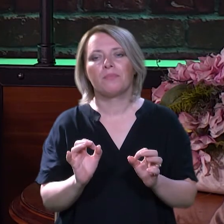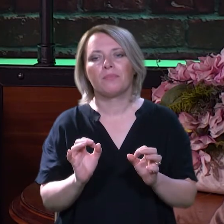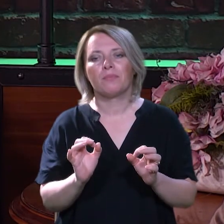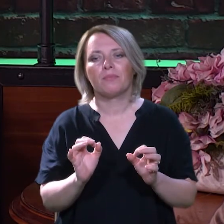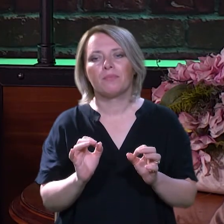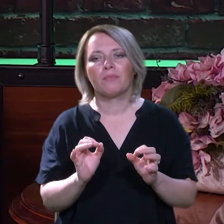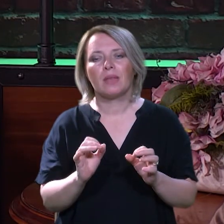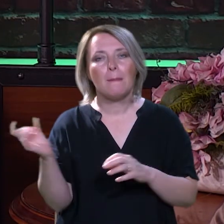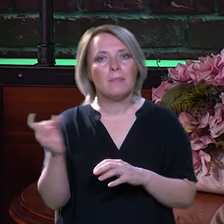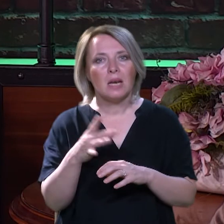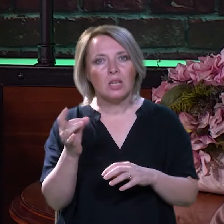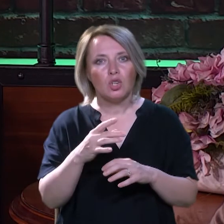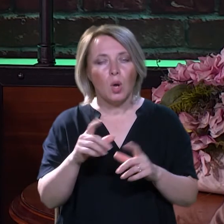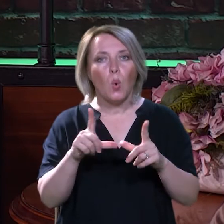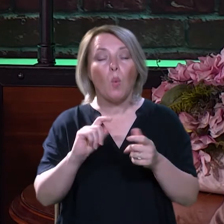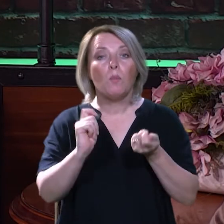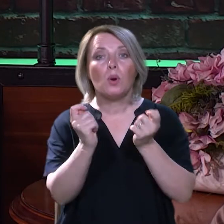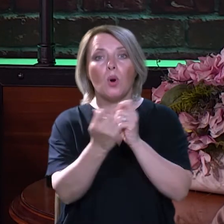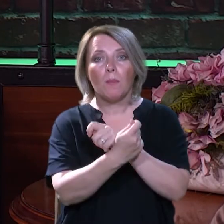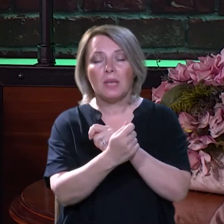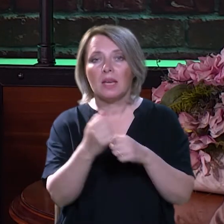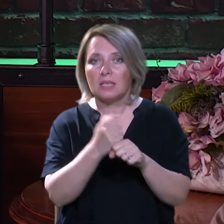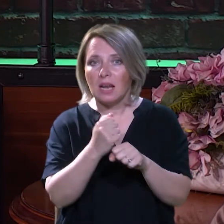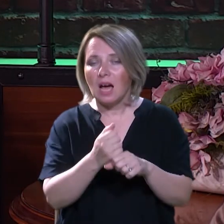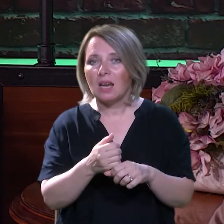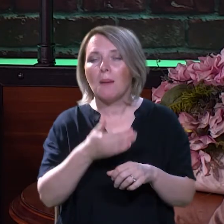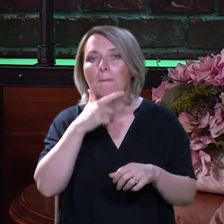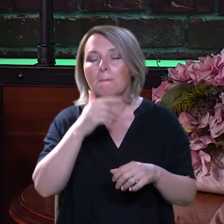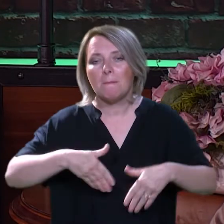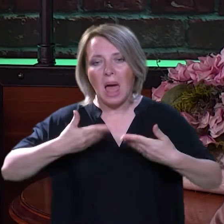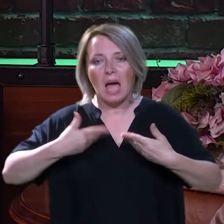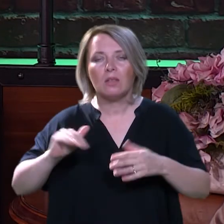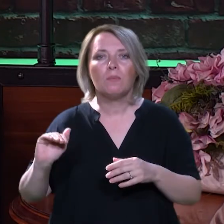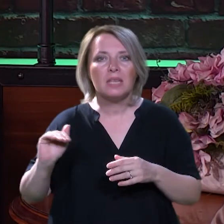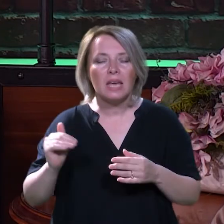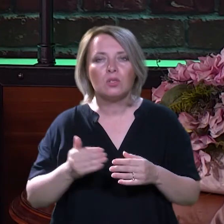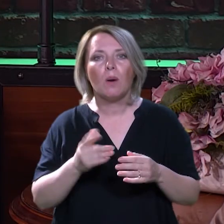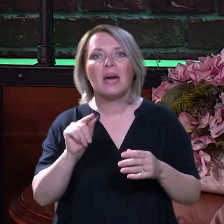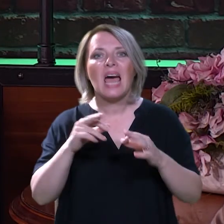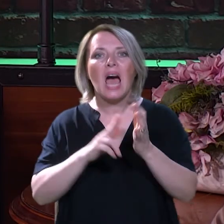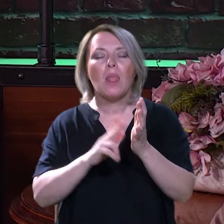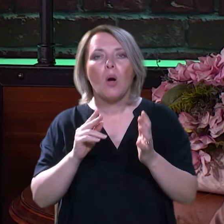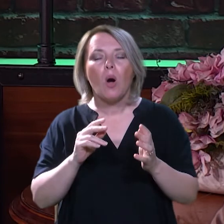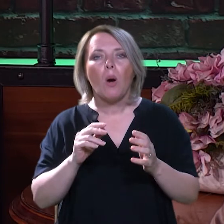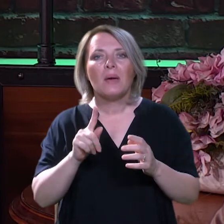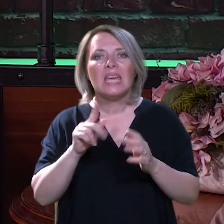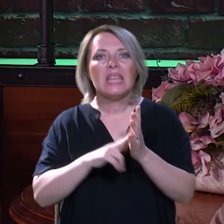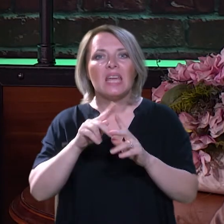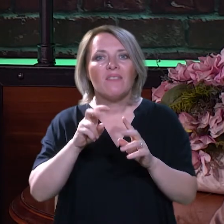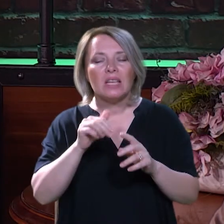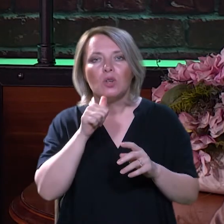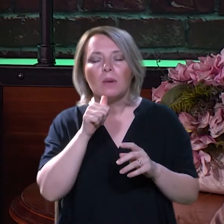možda brži u promjenama, jer se bavi ranom dobi, jer se bavi ranom tom prevencijom, intervencijom i